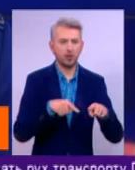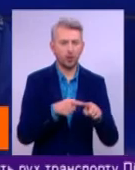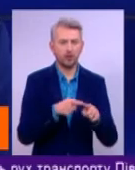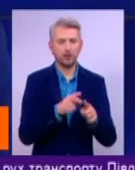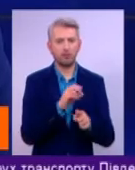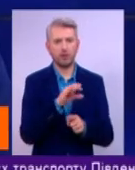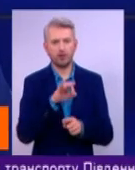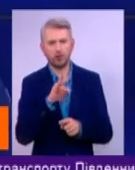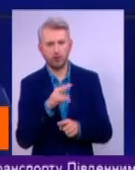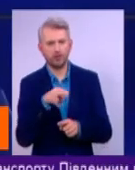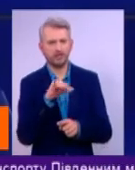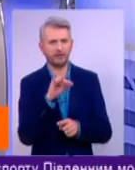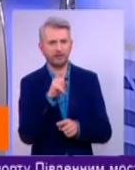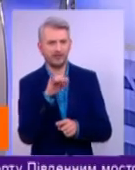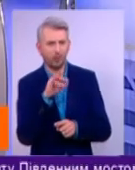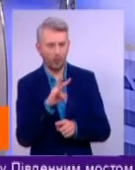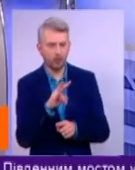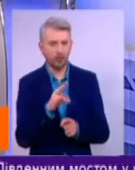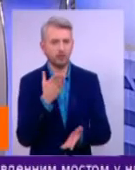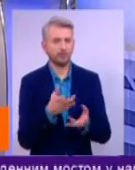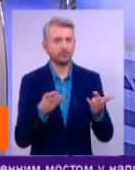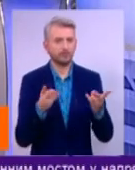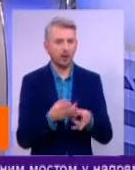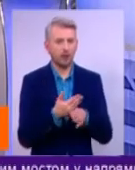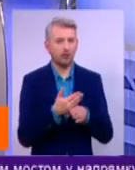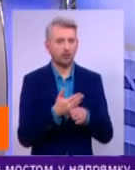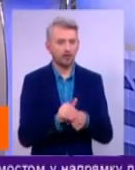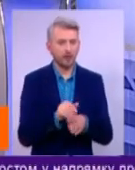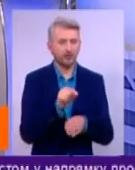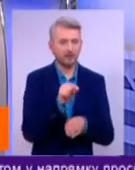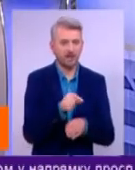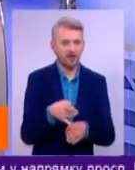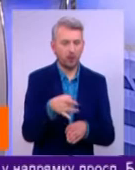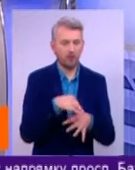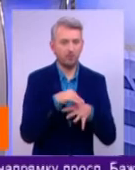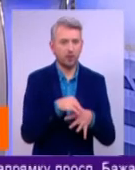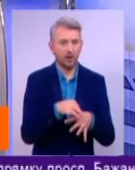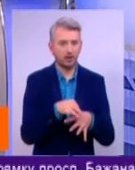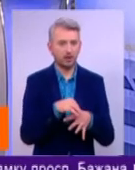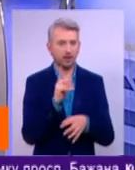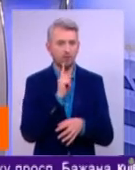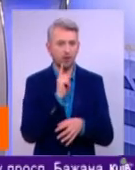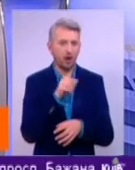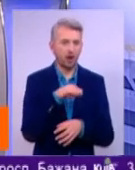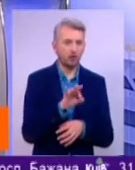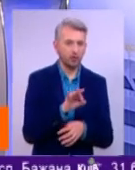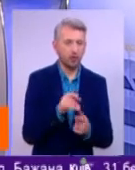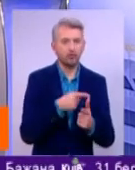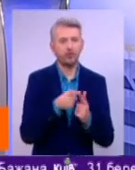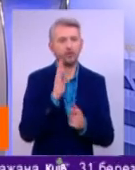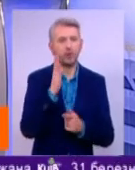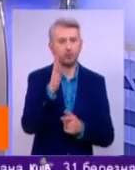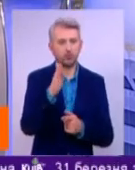батальйони, дивізіони, частин, при необхідності частка їх безпосередньо в районі проведення поки ще АТО чи в